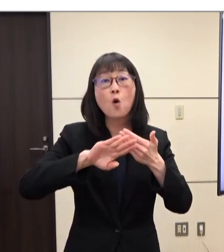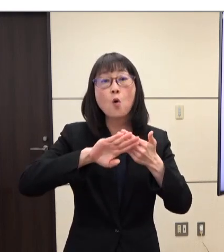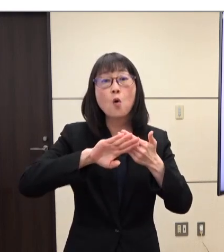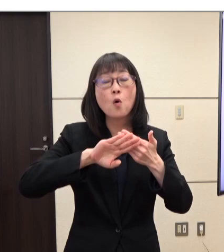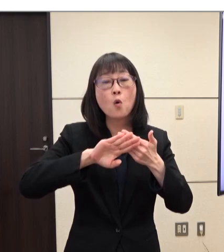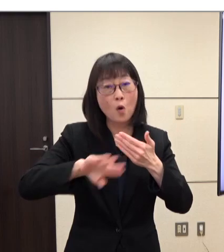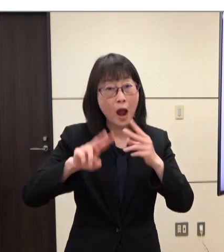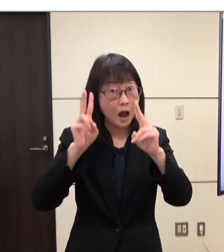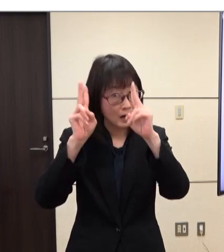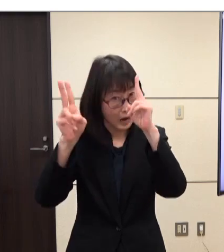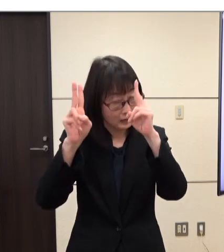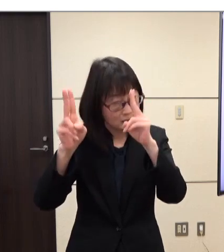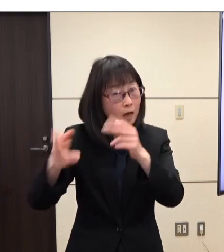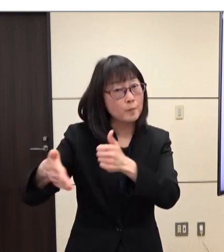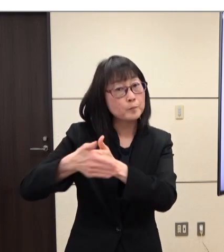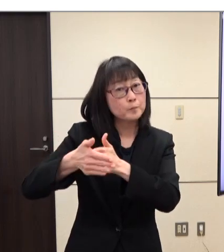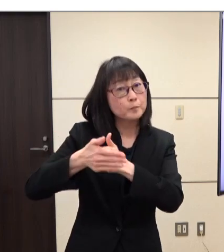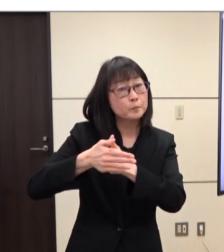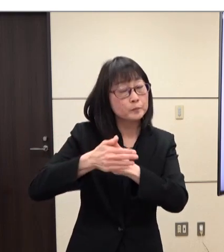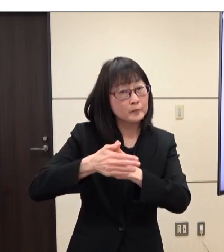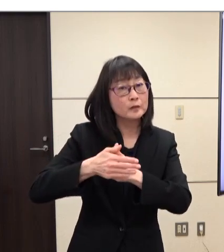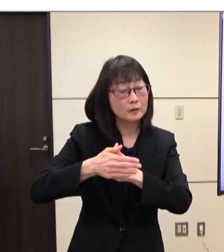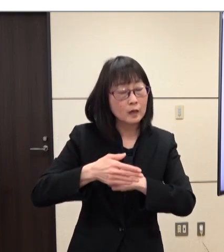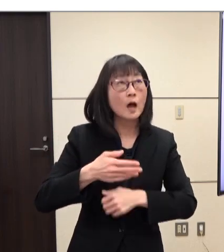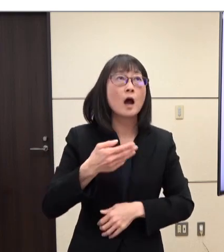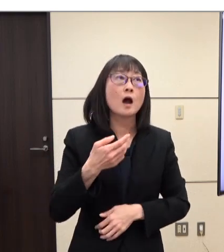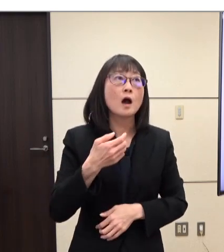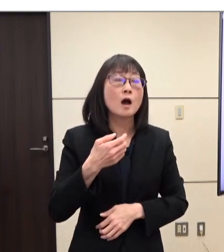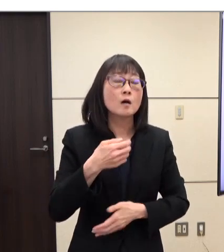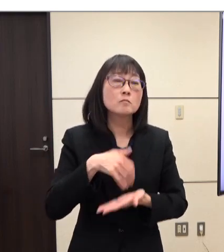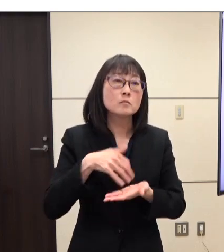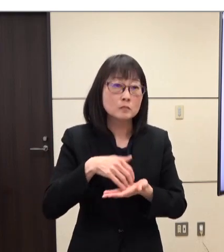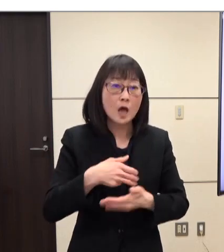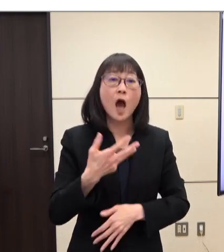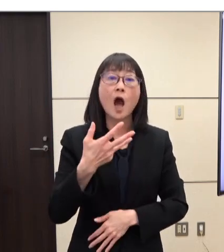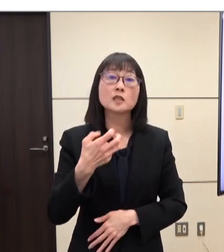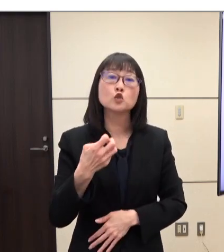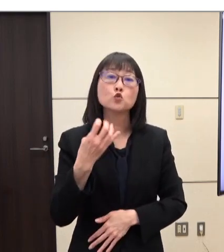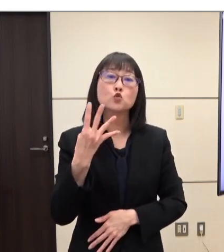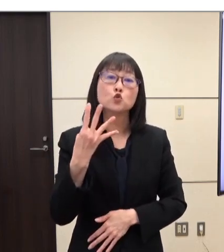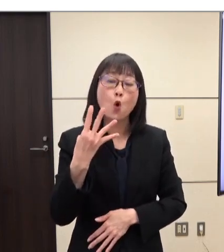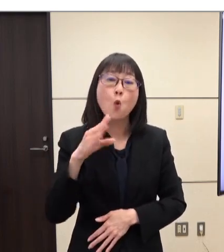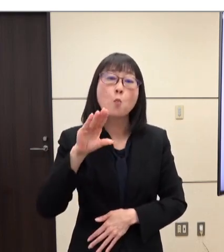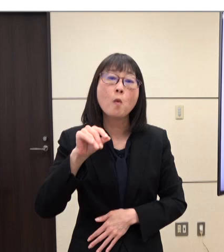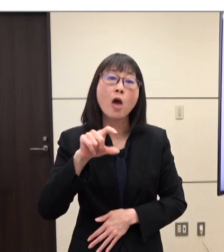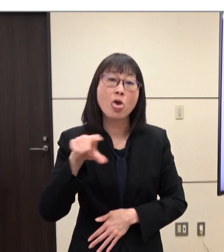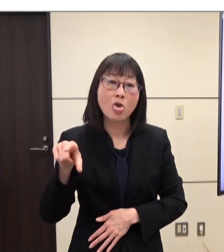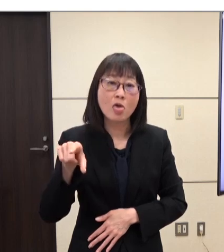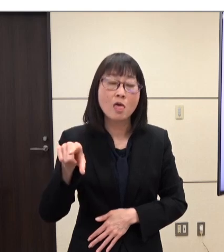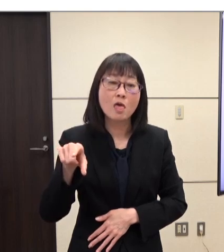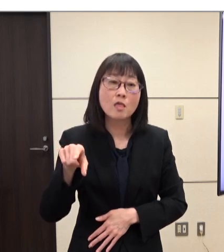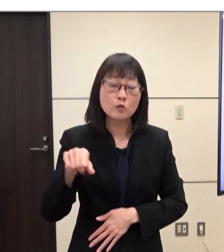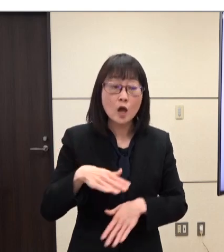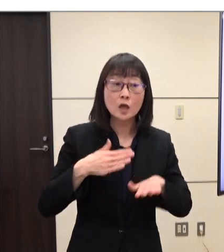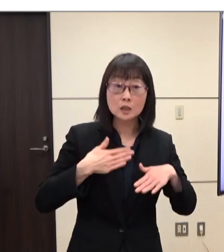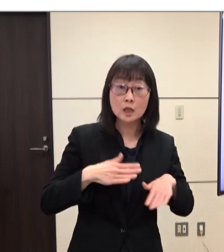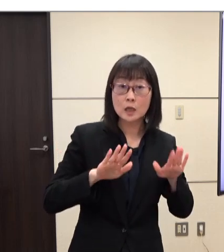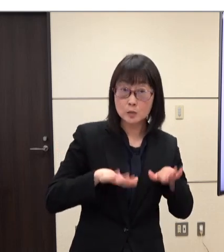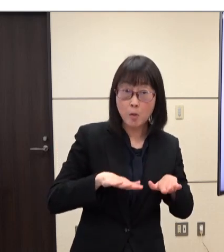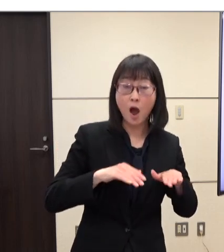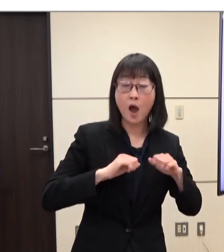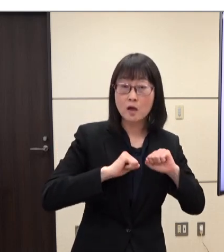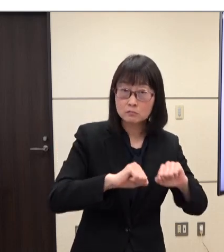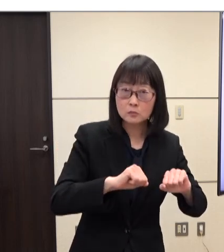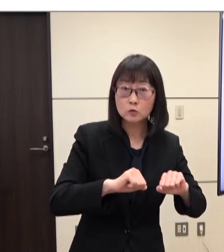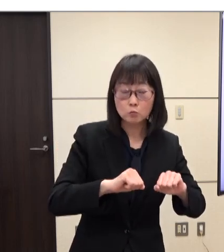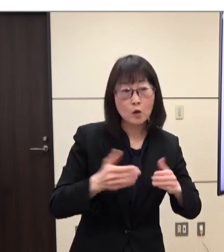その値段が80万、4万、そんなもんなんで事実上全然変わらないので、その点ではこの手のシ